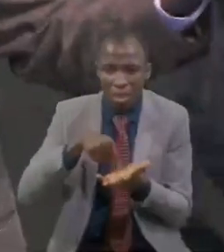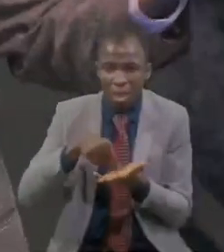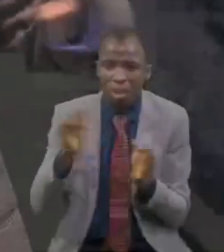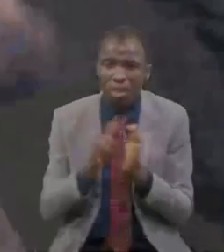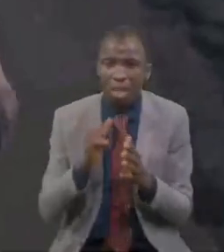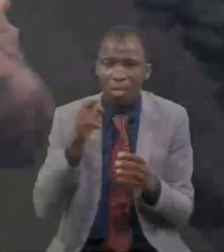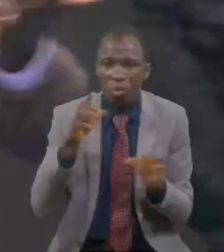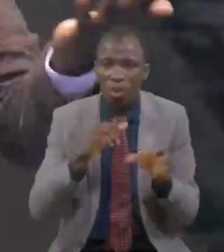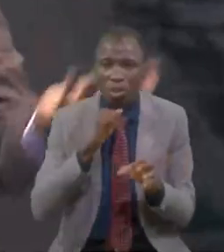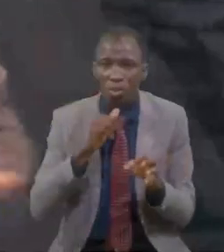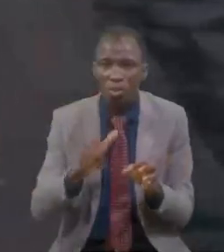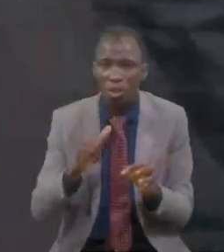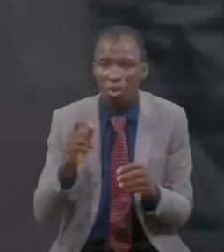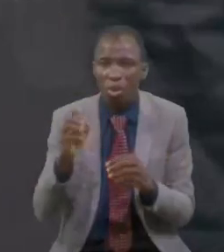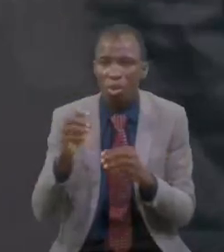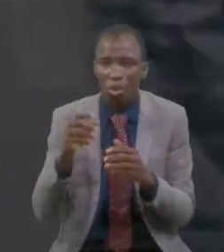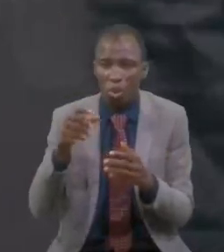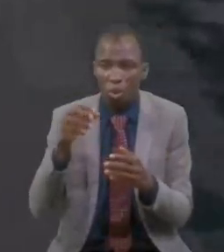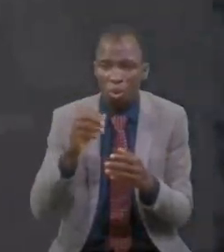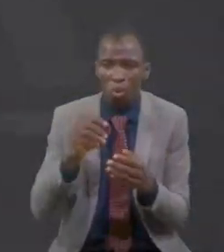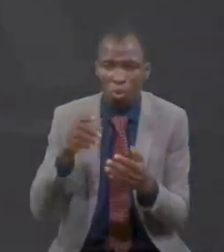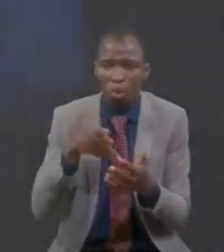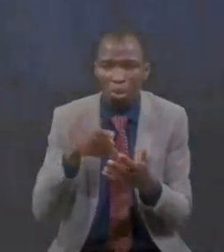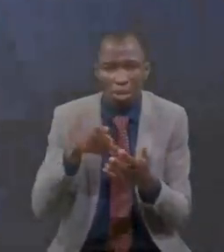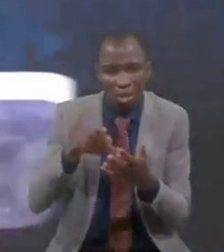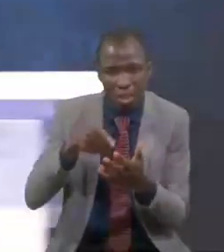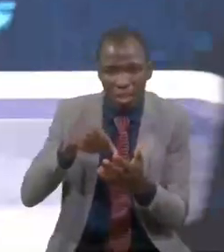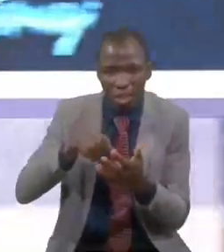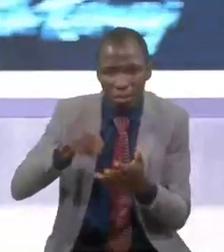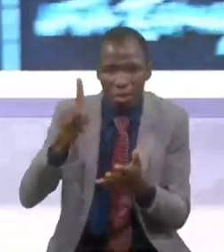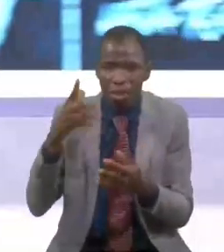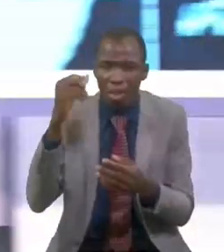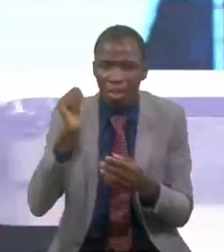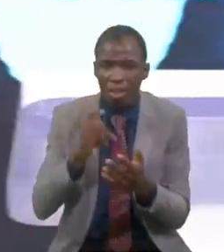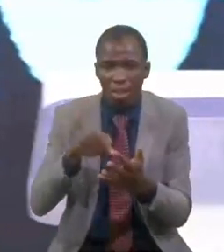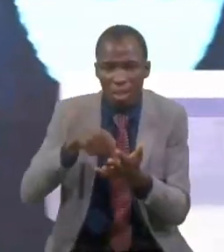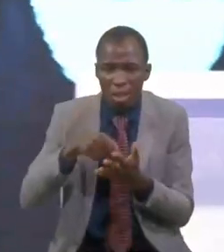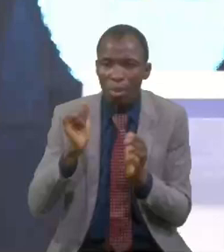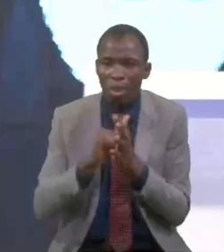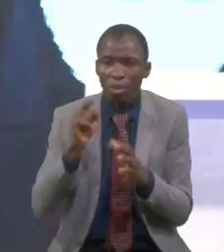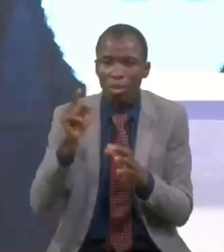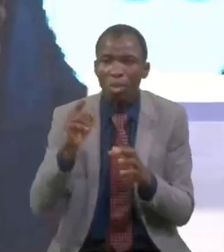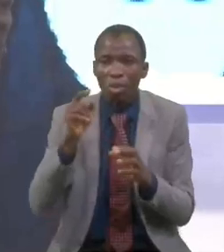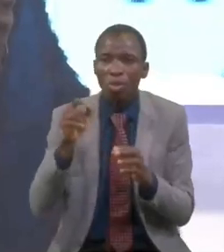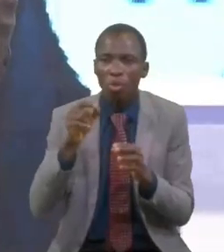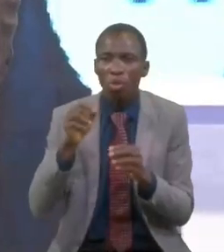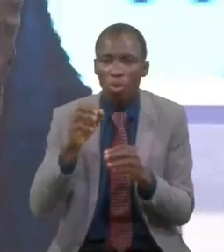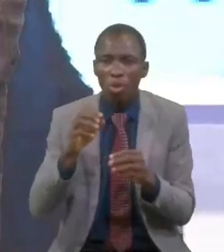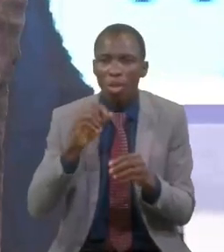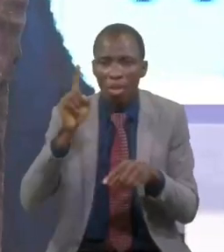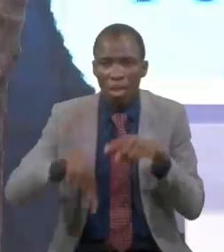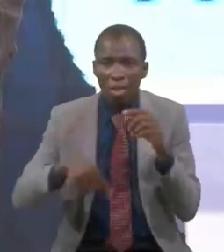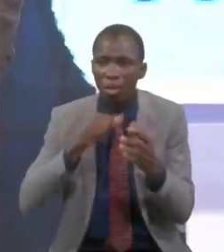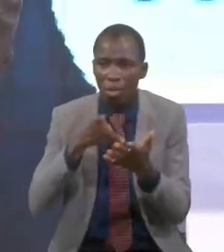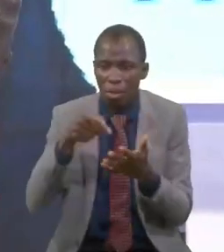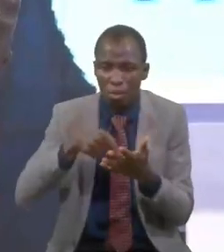dette qu'il ne devait pas moi j'ai je dois la dette que je ne veux pas payer et Jésus est